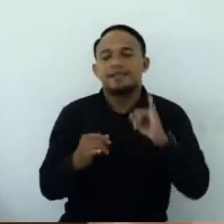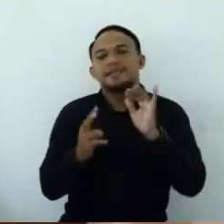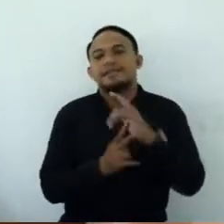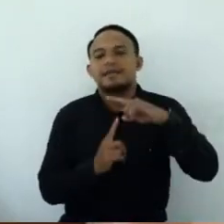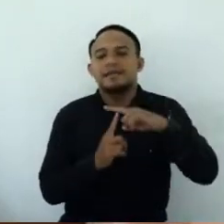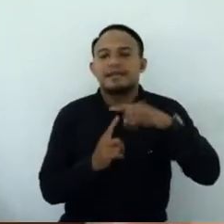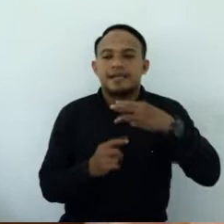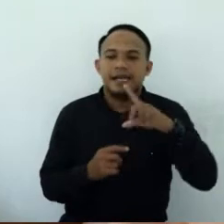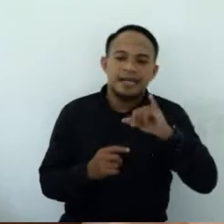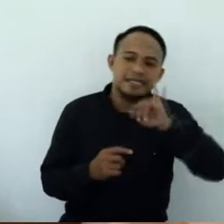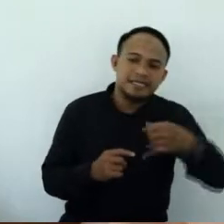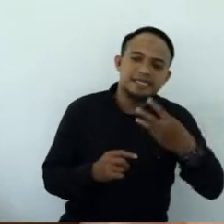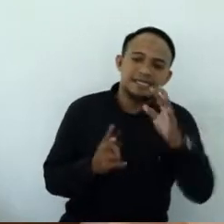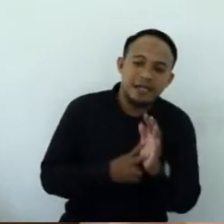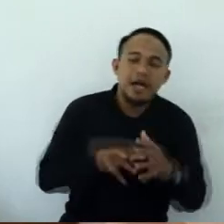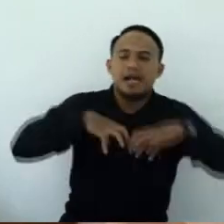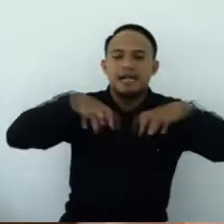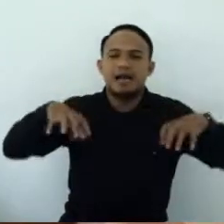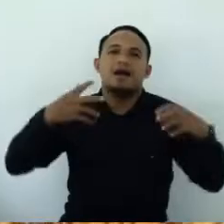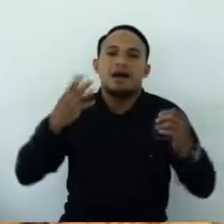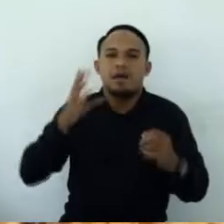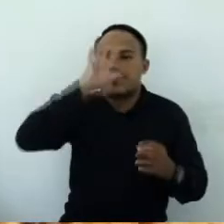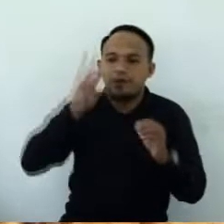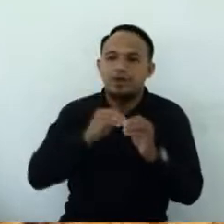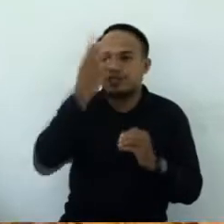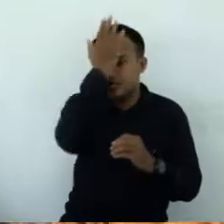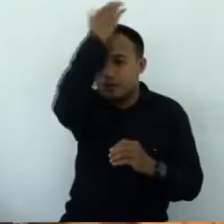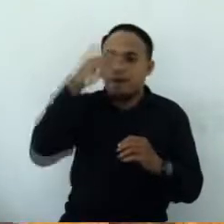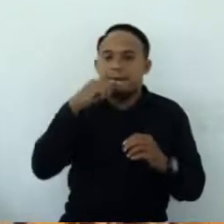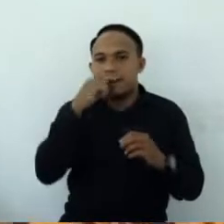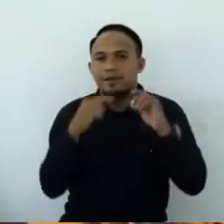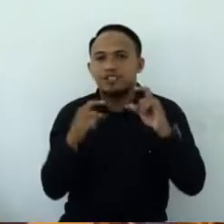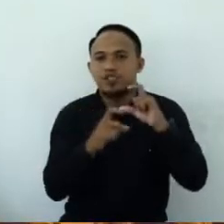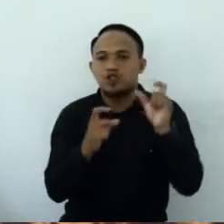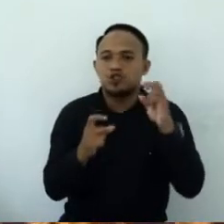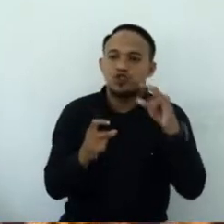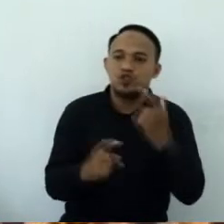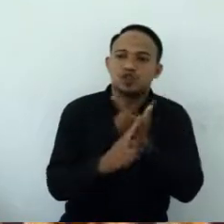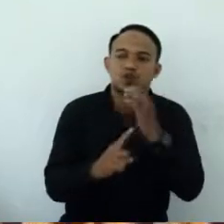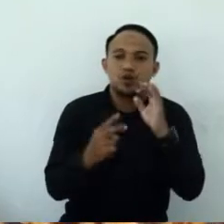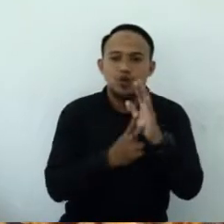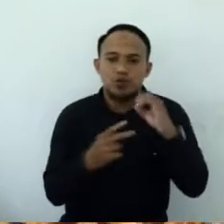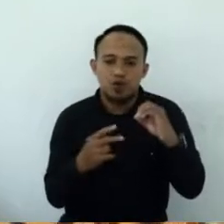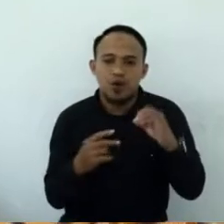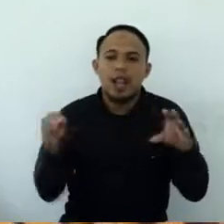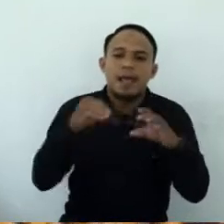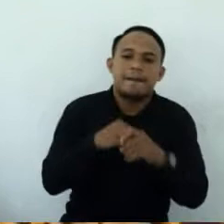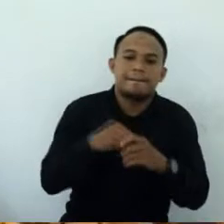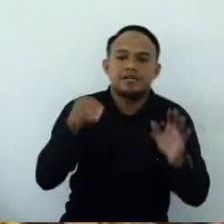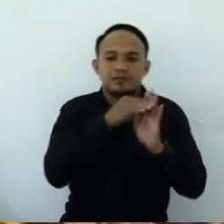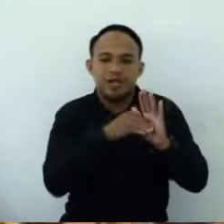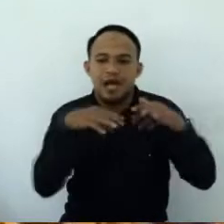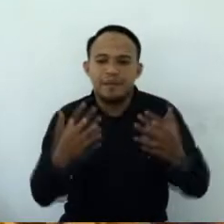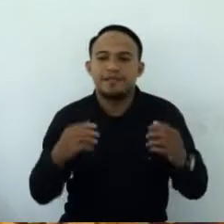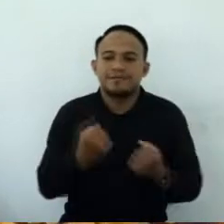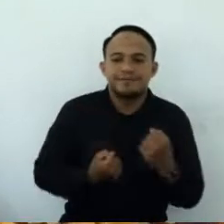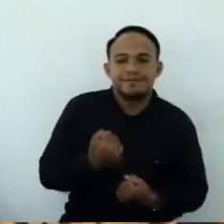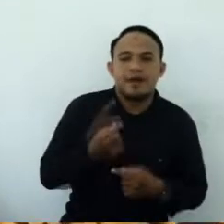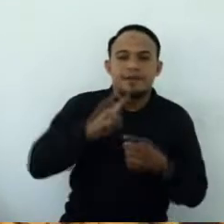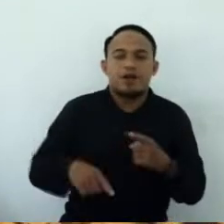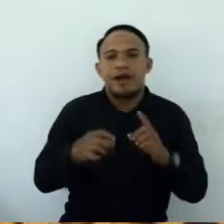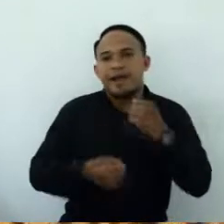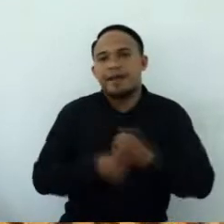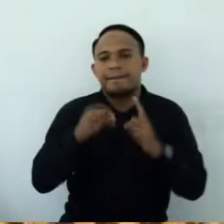Gorontalo sementara itu Kepala Badan Intelijen daerah provinsi Gorontalo Suryono